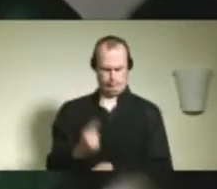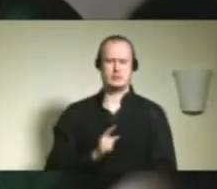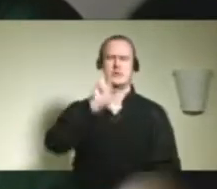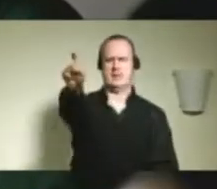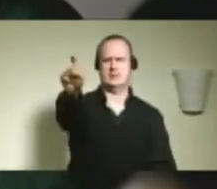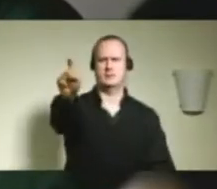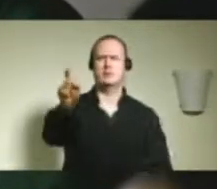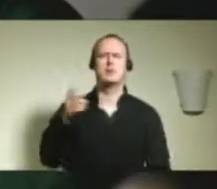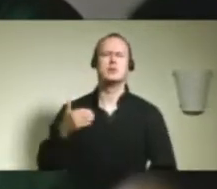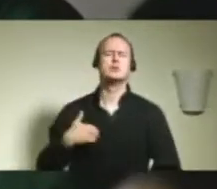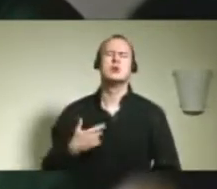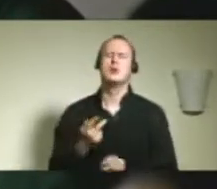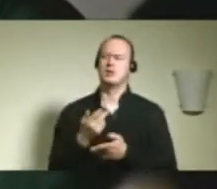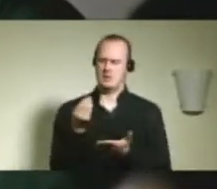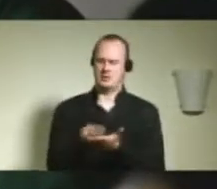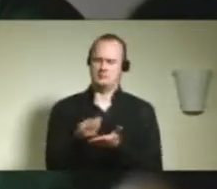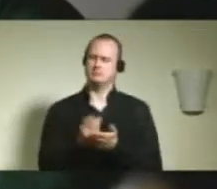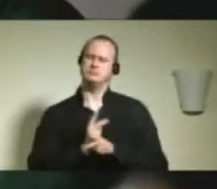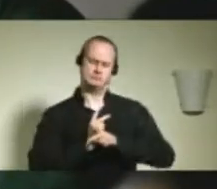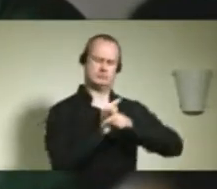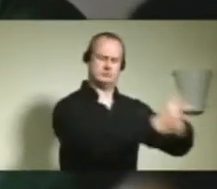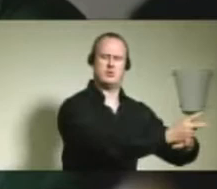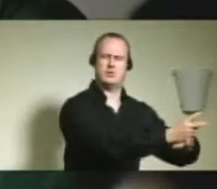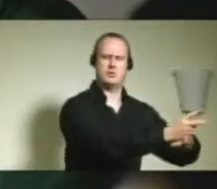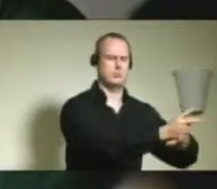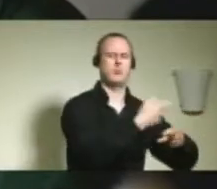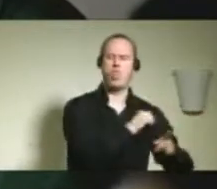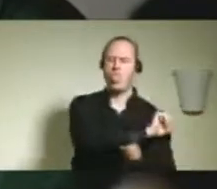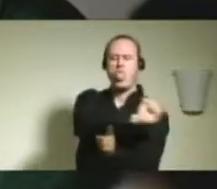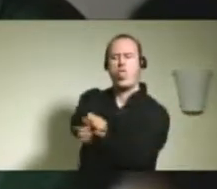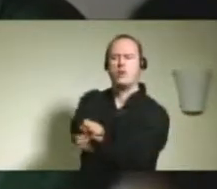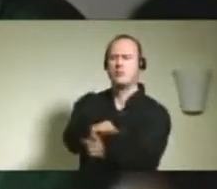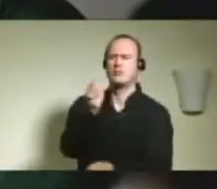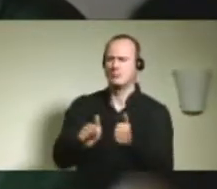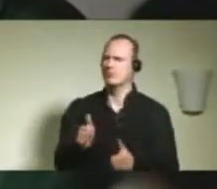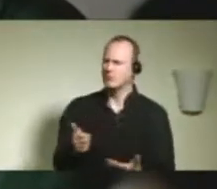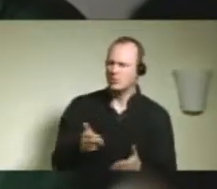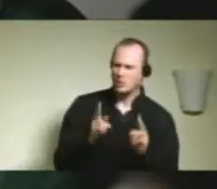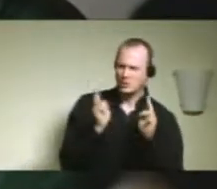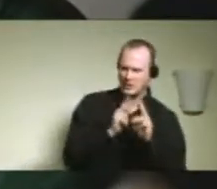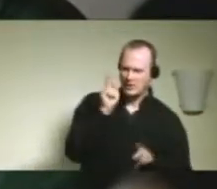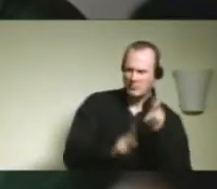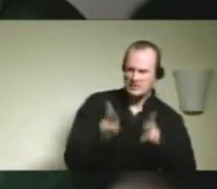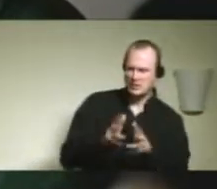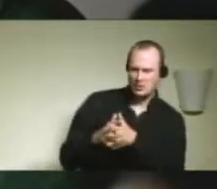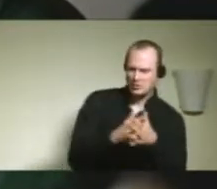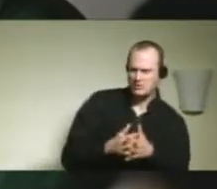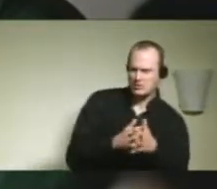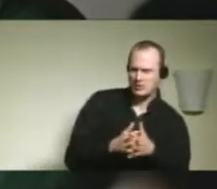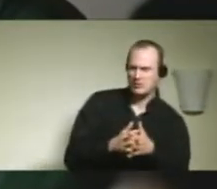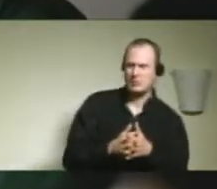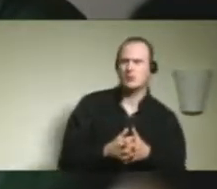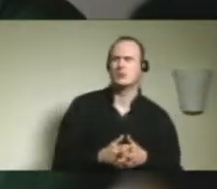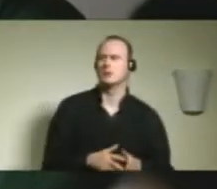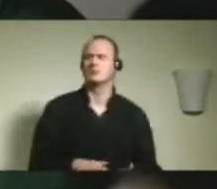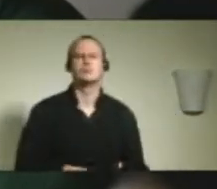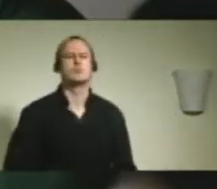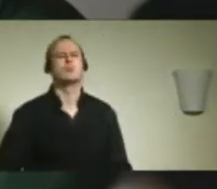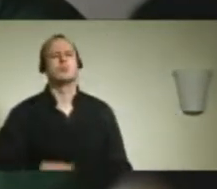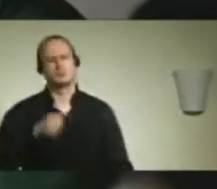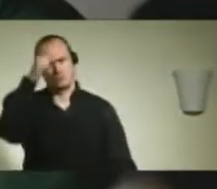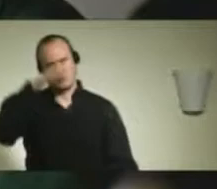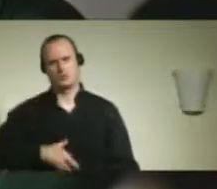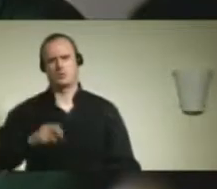et prédateurs, avez-vous des organismes aux États-Unis? Connaissez-vous des organismes aux États-Unis qui s'attaquent à ces